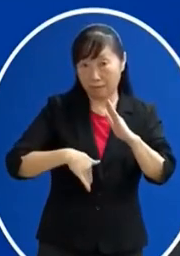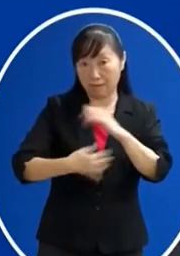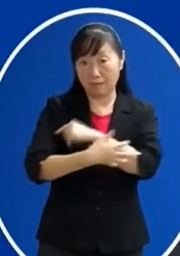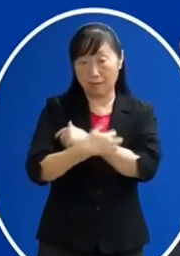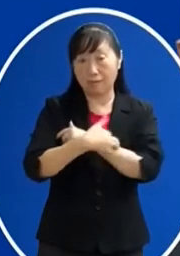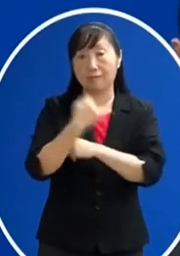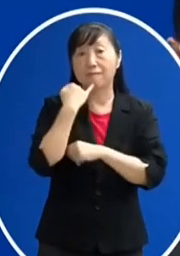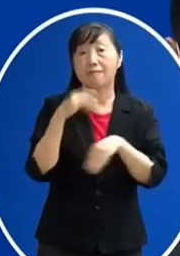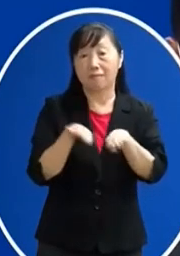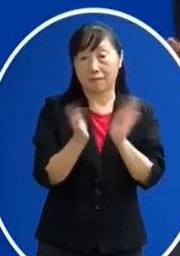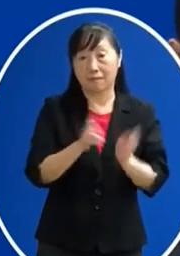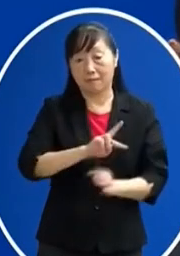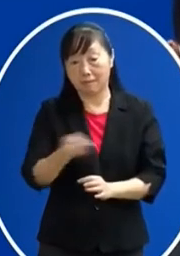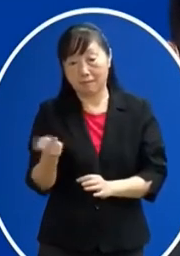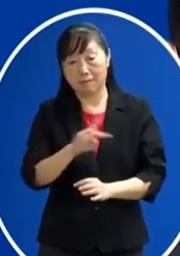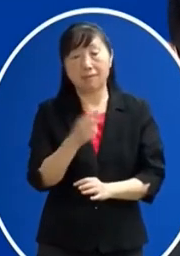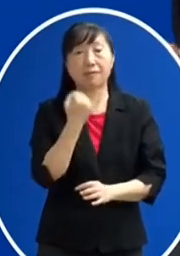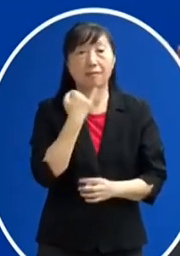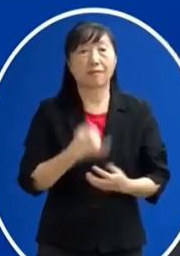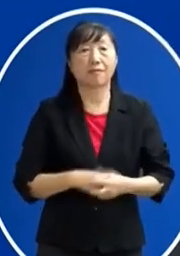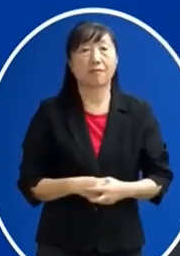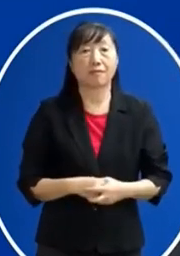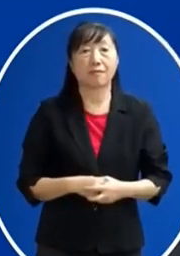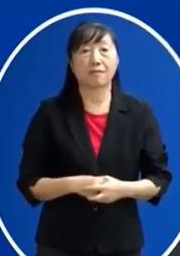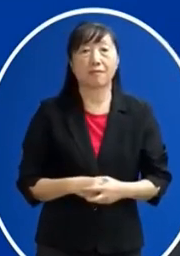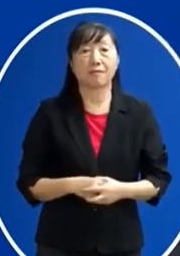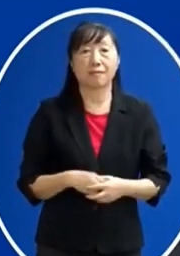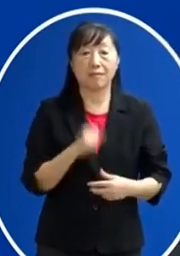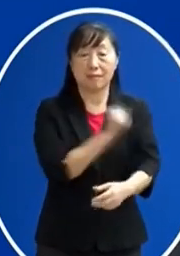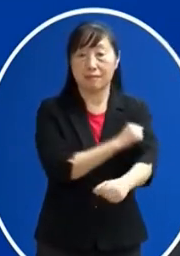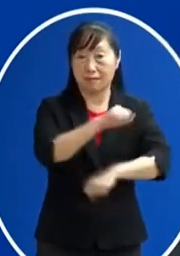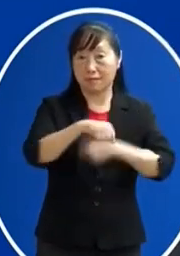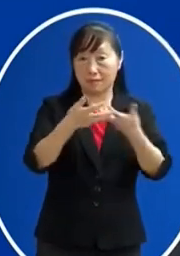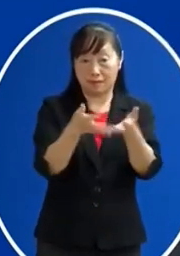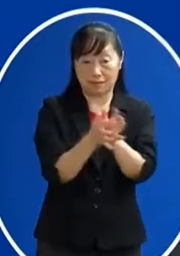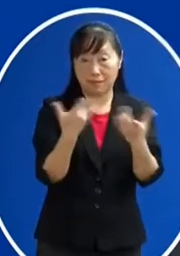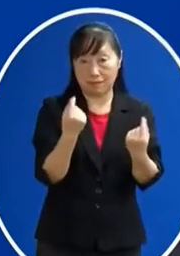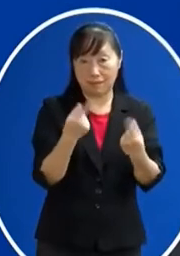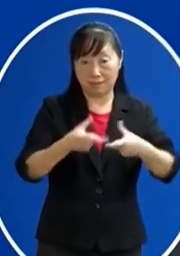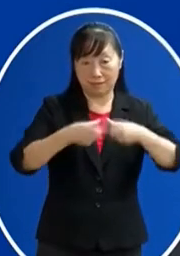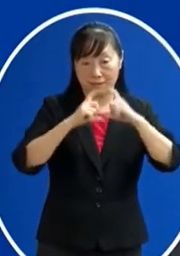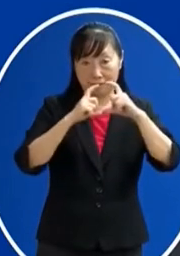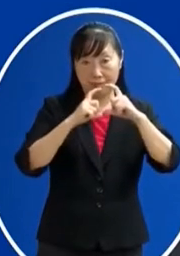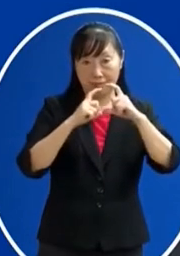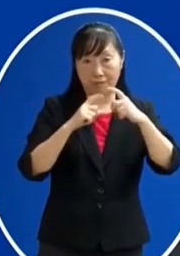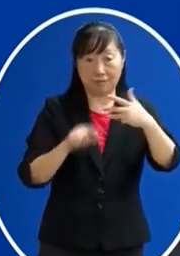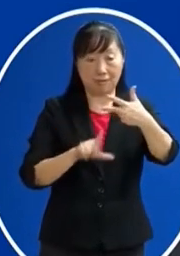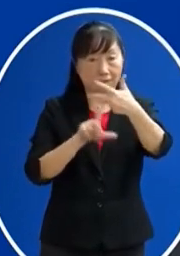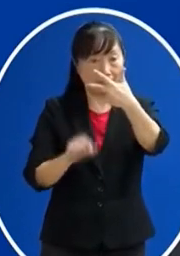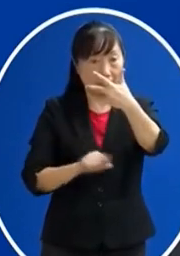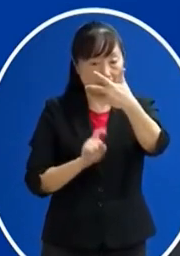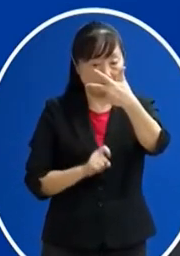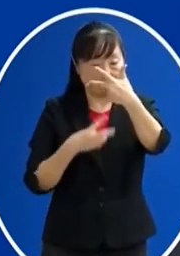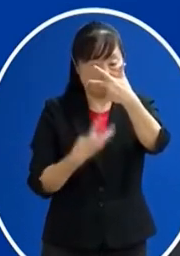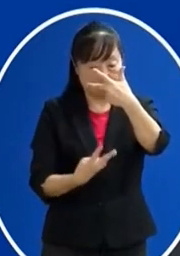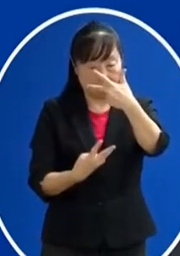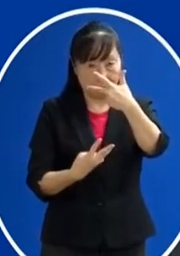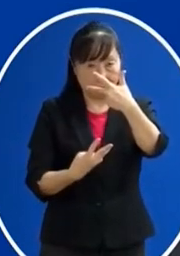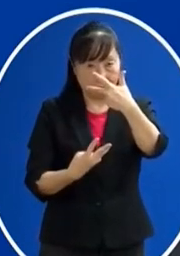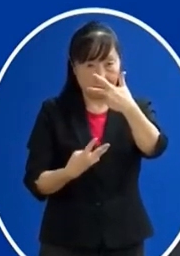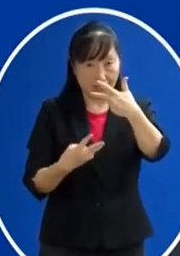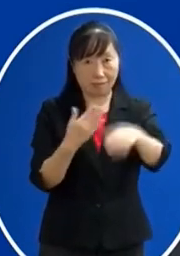的部分可以开始做转换。那现在他们劳动部也同时在恢复，从7月13号开